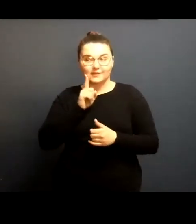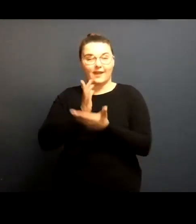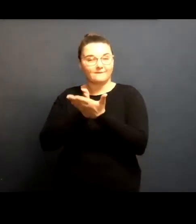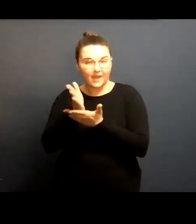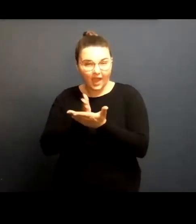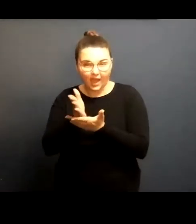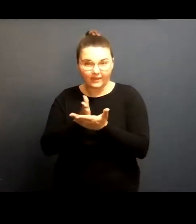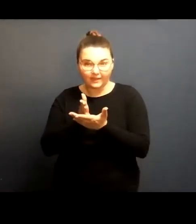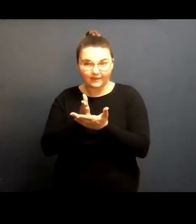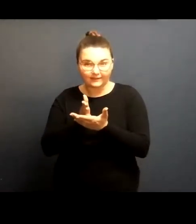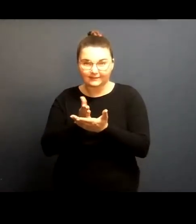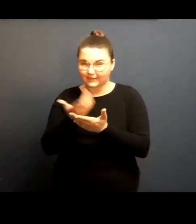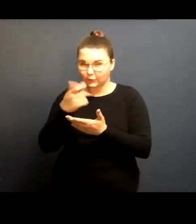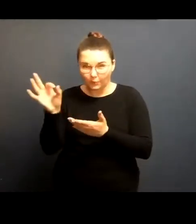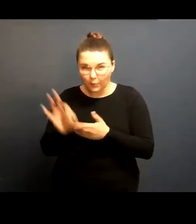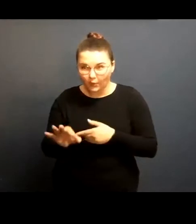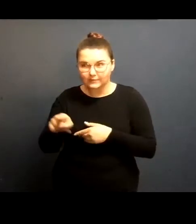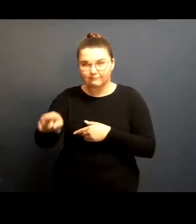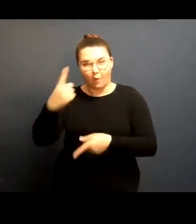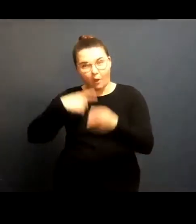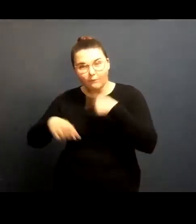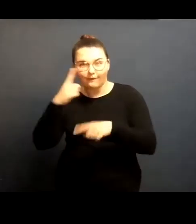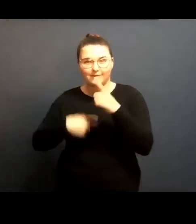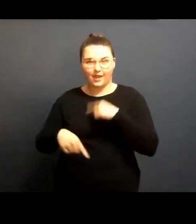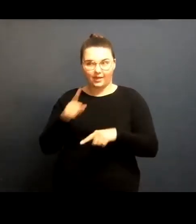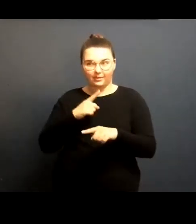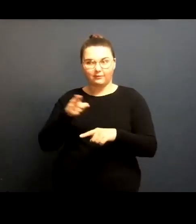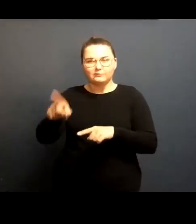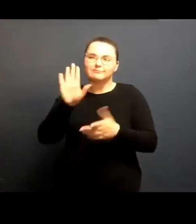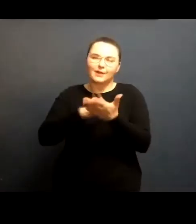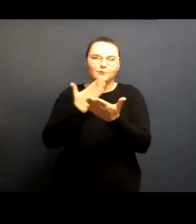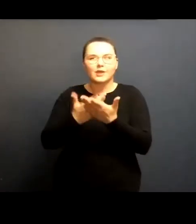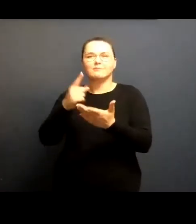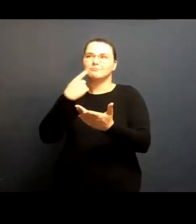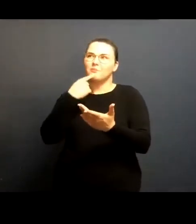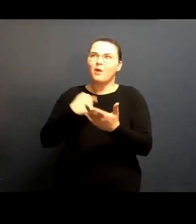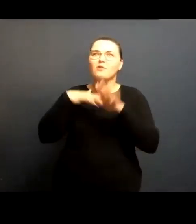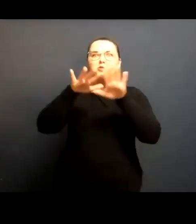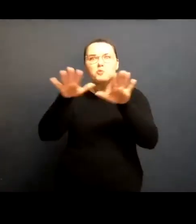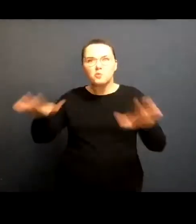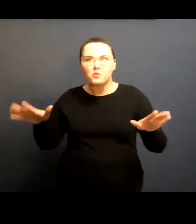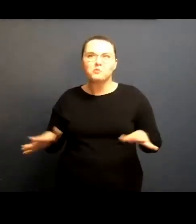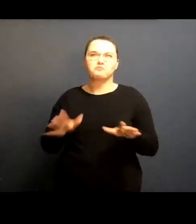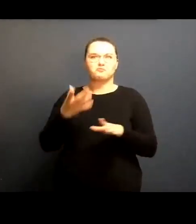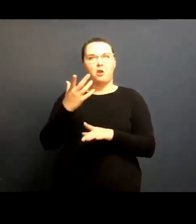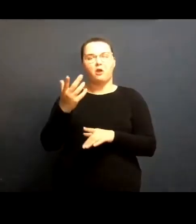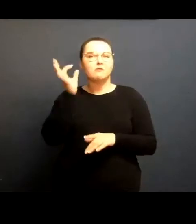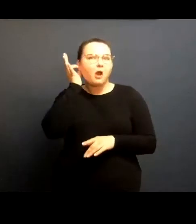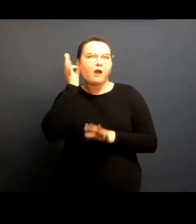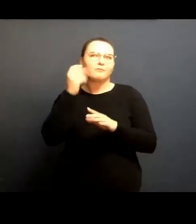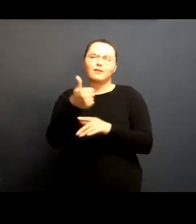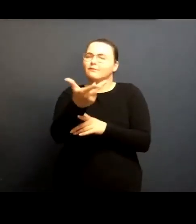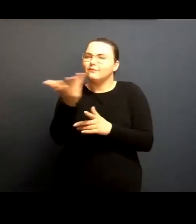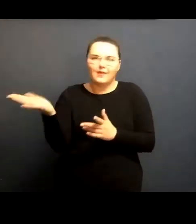sondażach dotyczących ich życia seksualnego w liczbę partnerek, to nie starczyłoby kobiet na kuli ziemskiej, więc działa tutaj